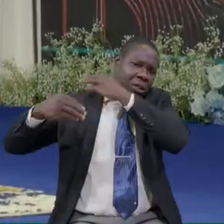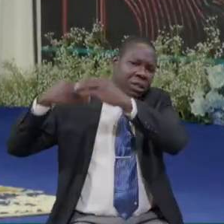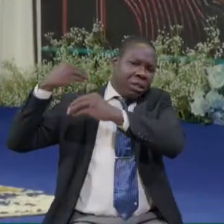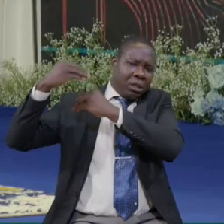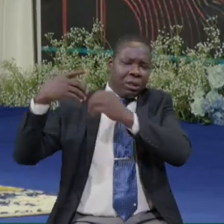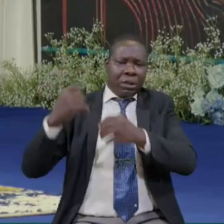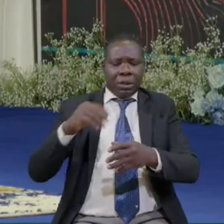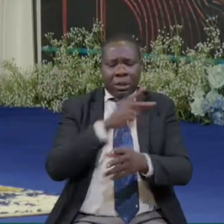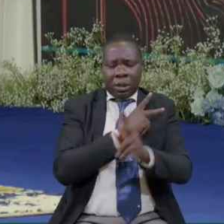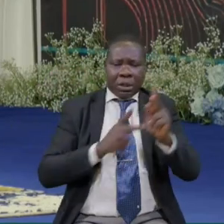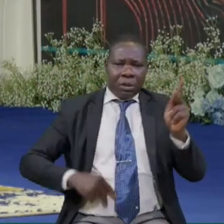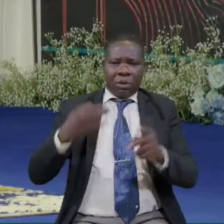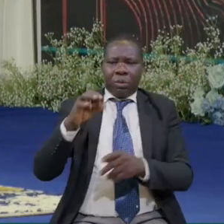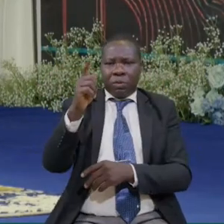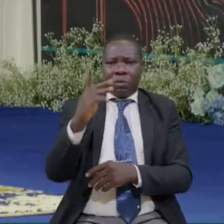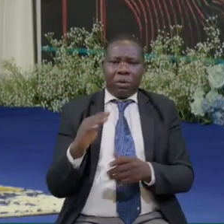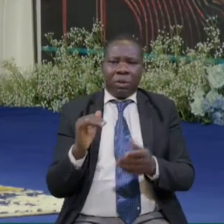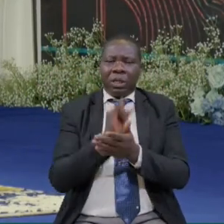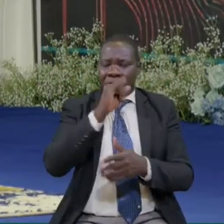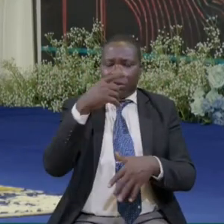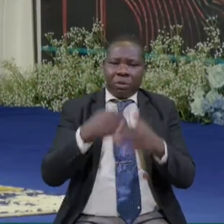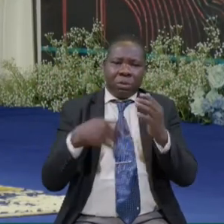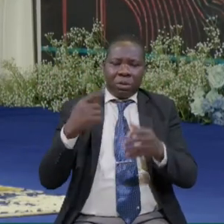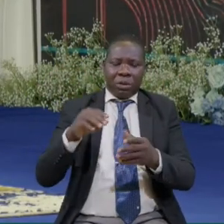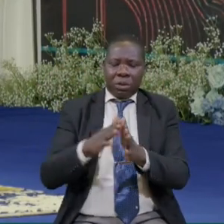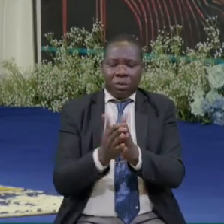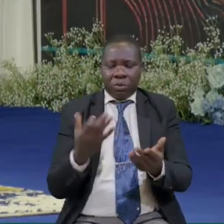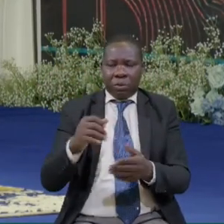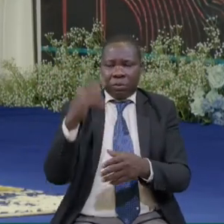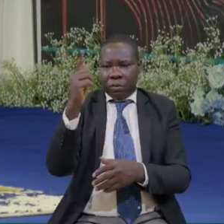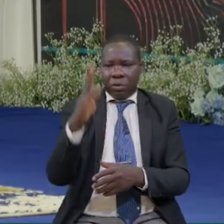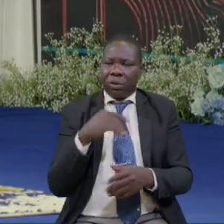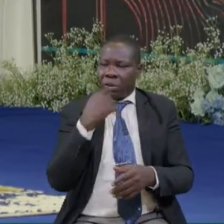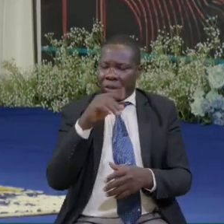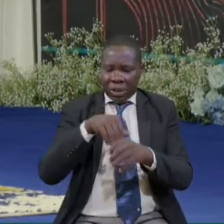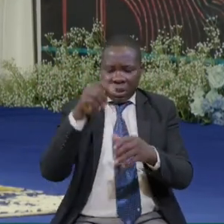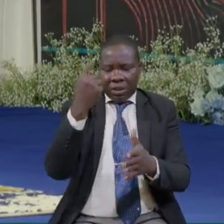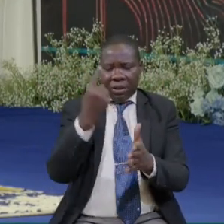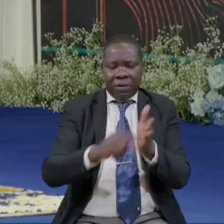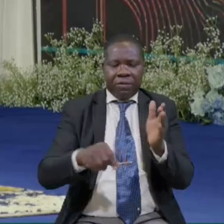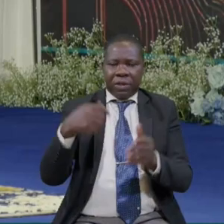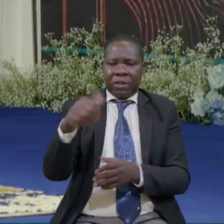ils n'hériteront pas le royaume de Dieu. C'est ce que la Bible de Dieu a dit.